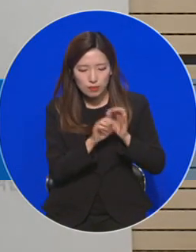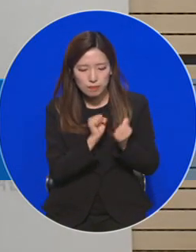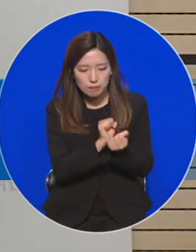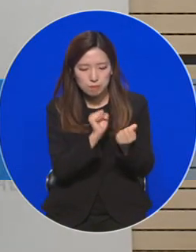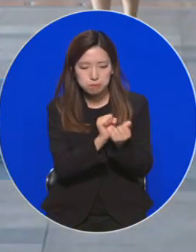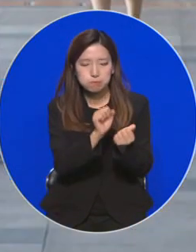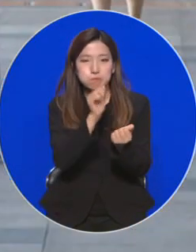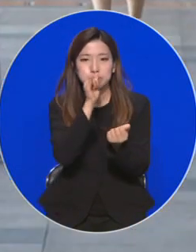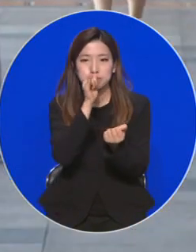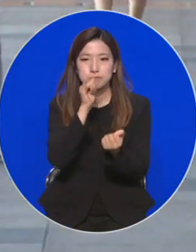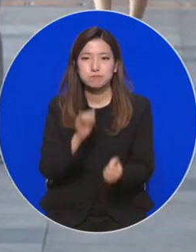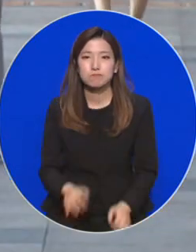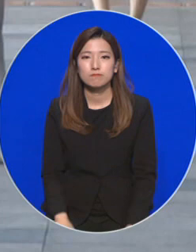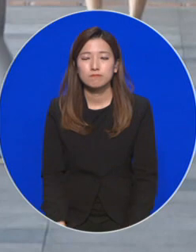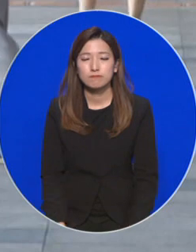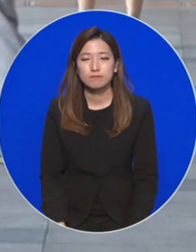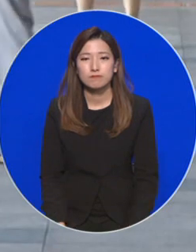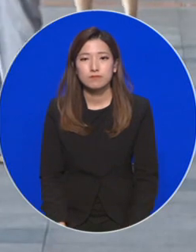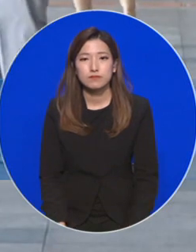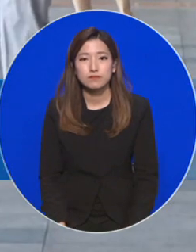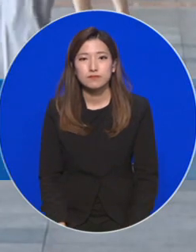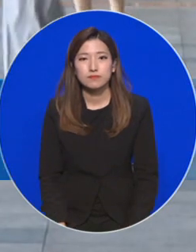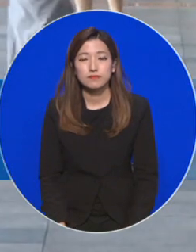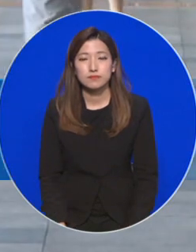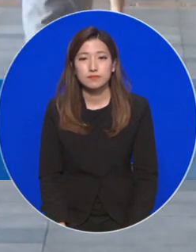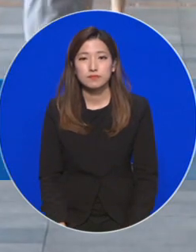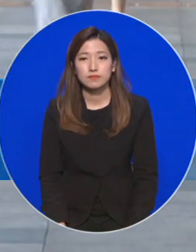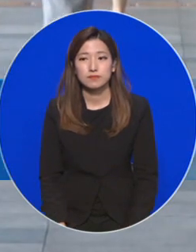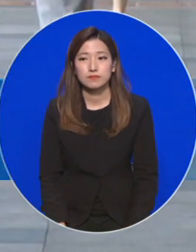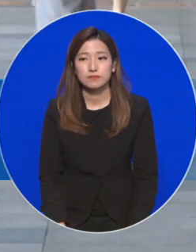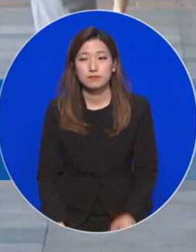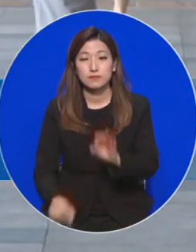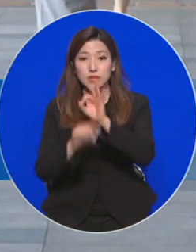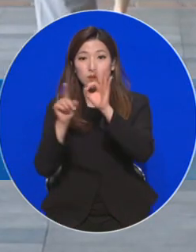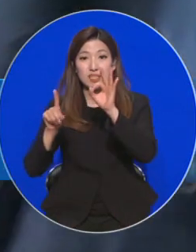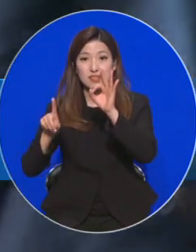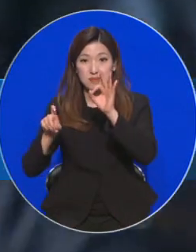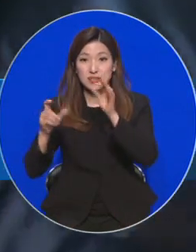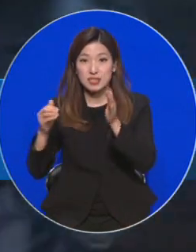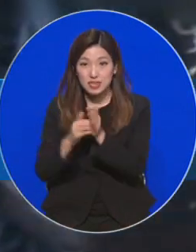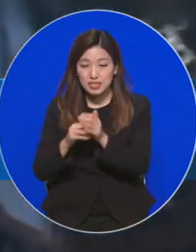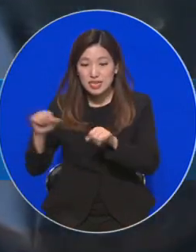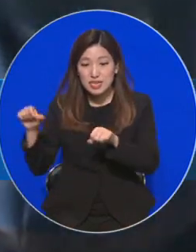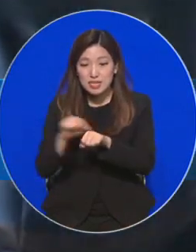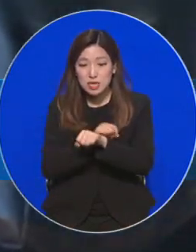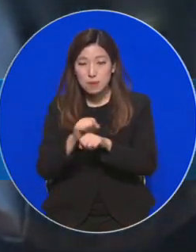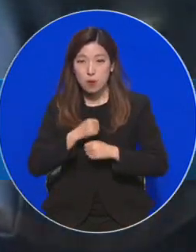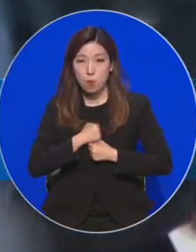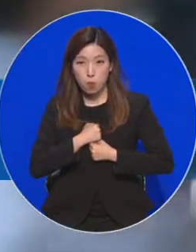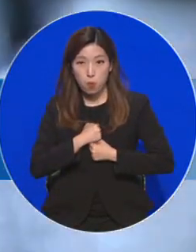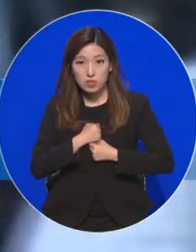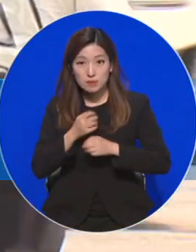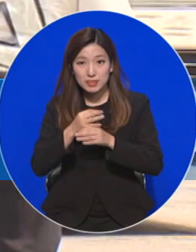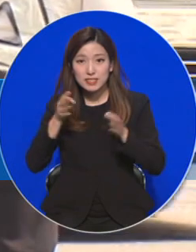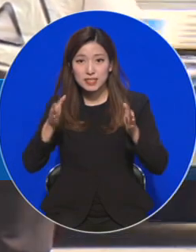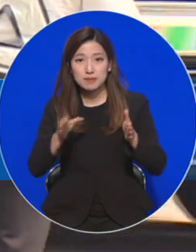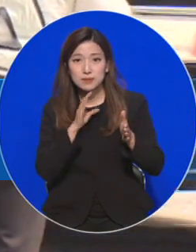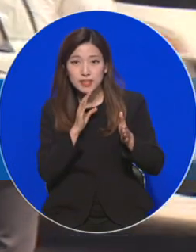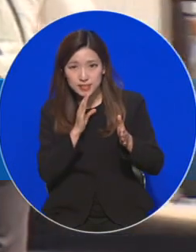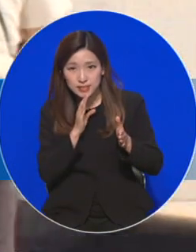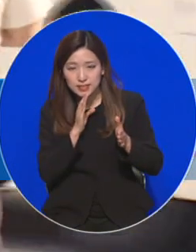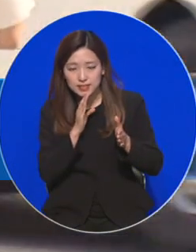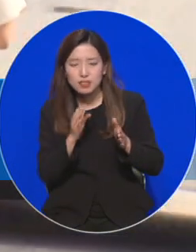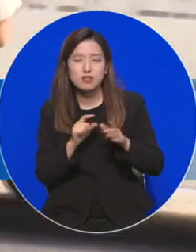상황입니다 그러면서 방역당국은 오는 11일까지 예정된 추석 특별 방학기간에 철저한 방역 수칙 준수가